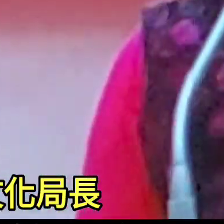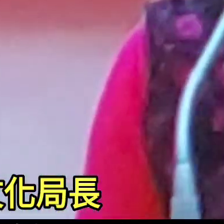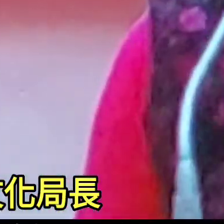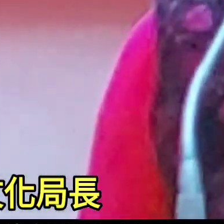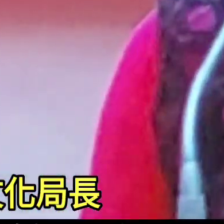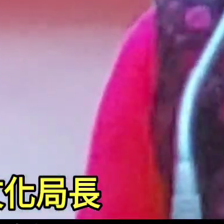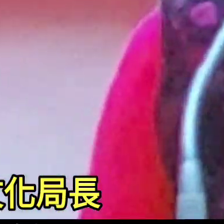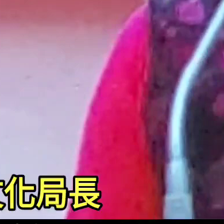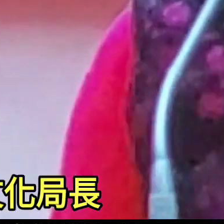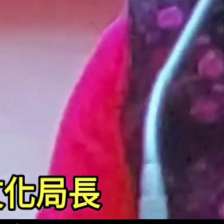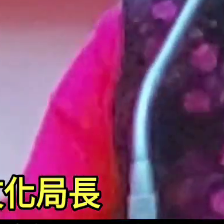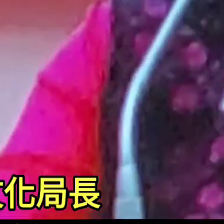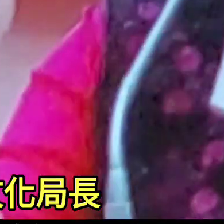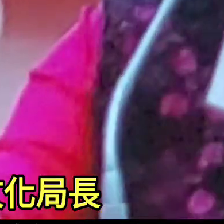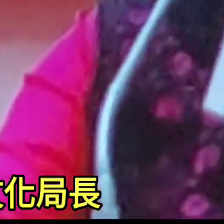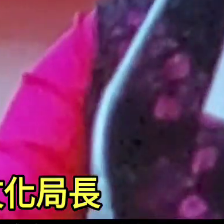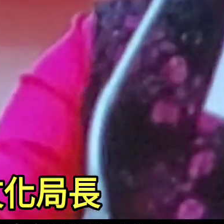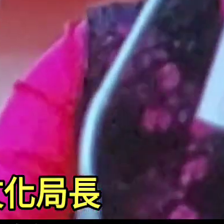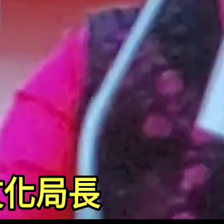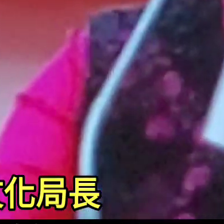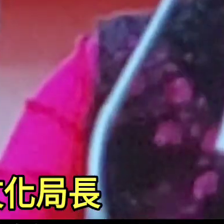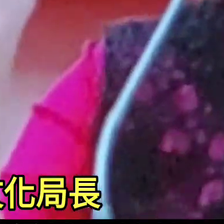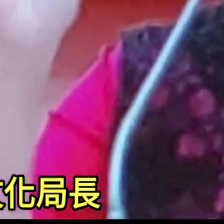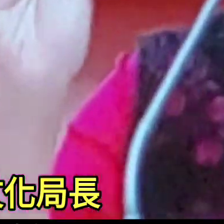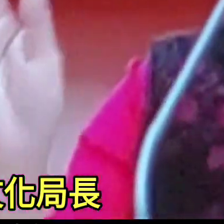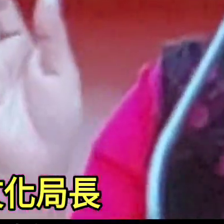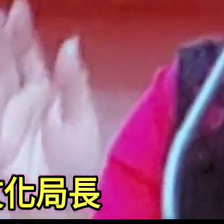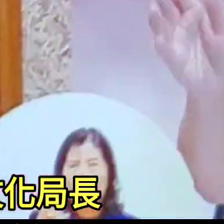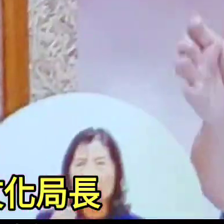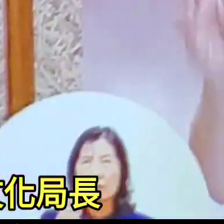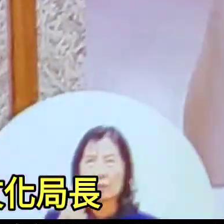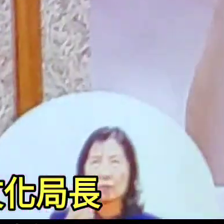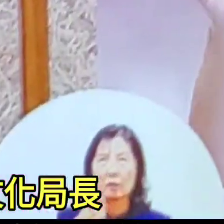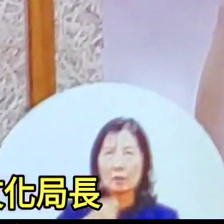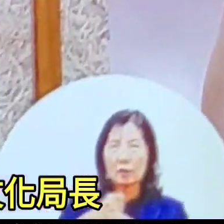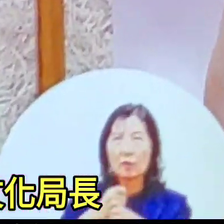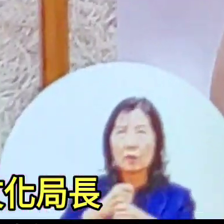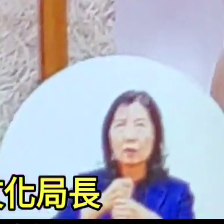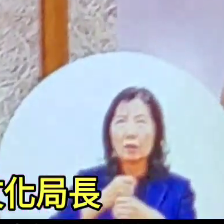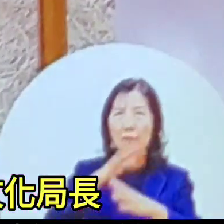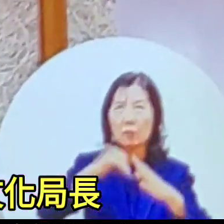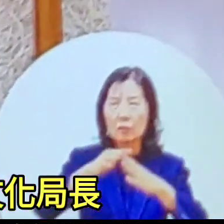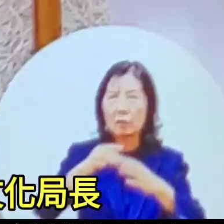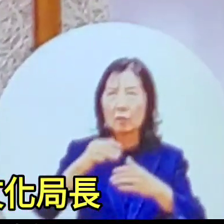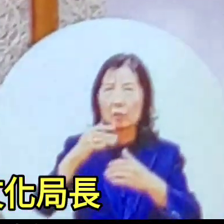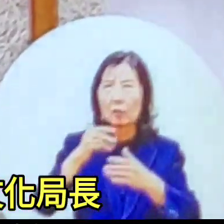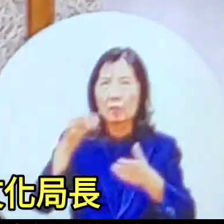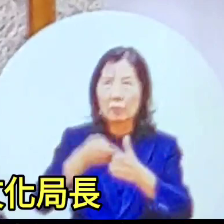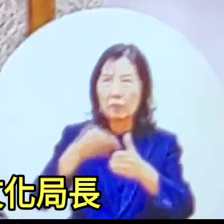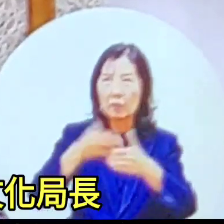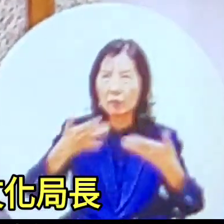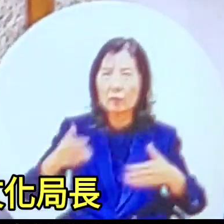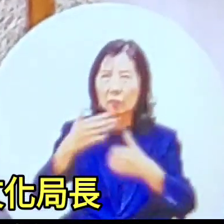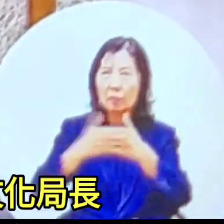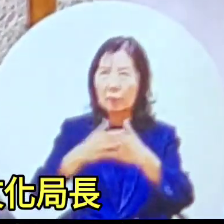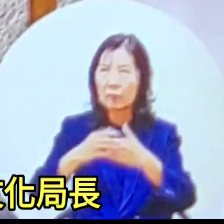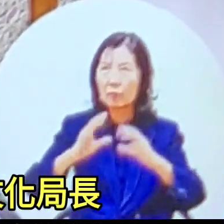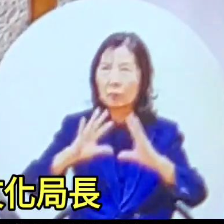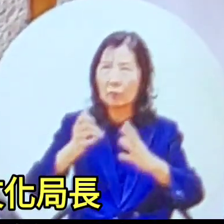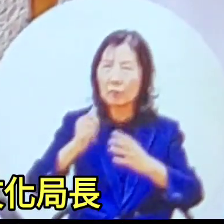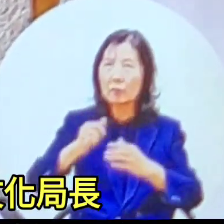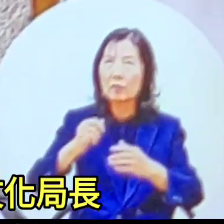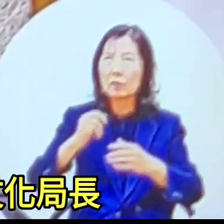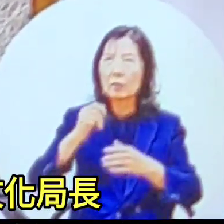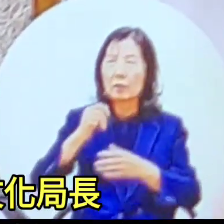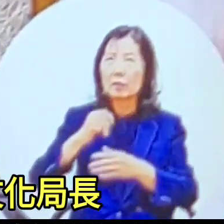跟我提到这样的问题了，尤其海军官校培育出了很多保国为民的海军，以及退伍之